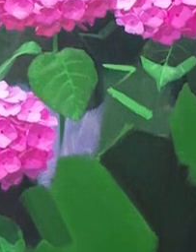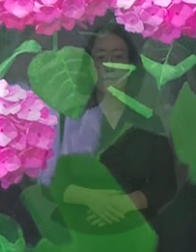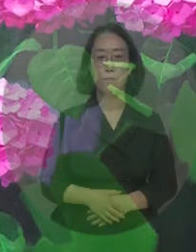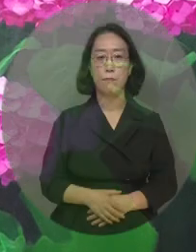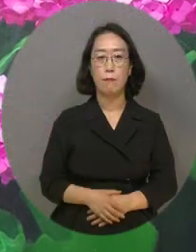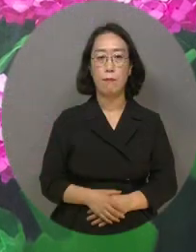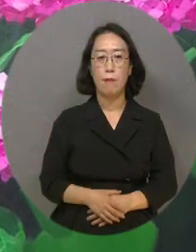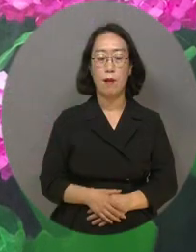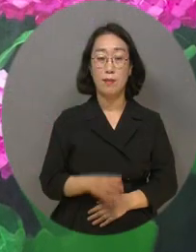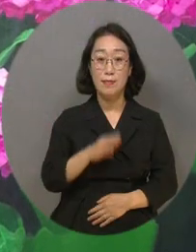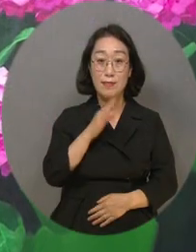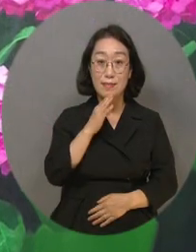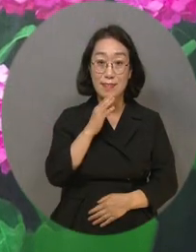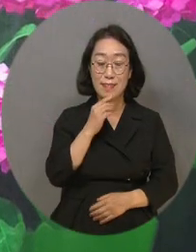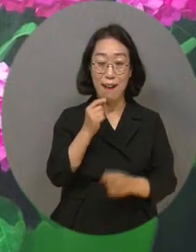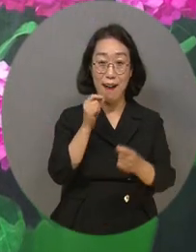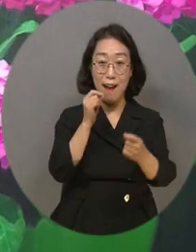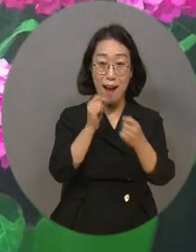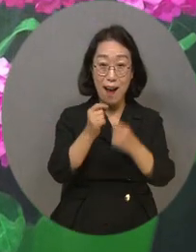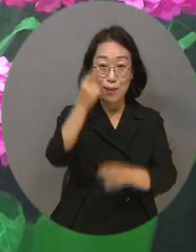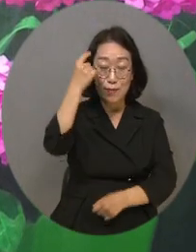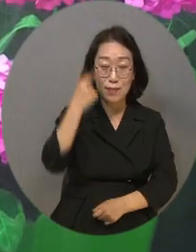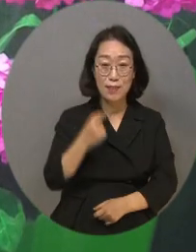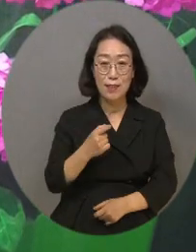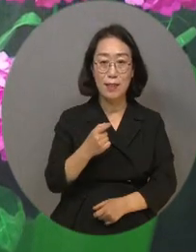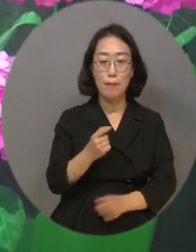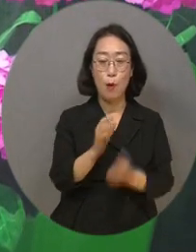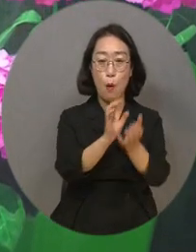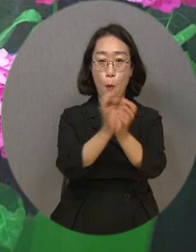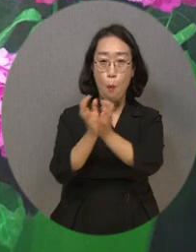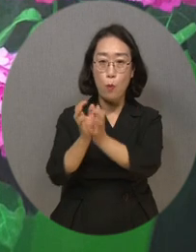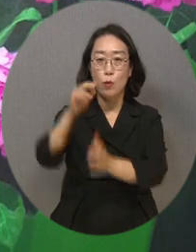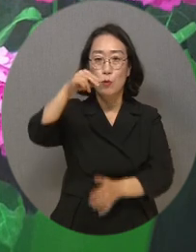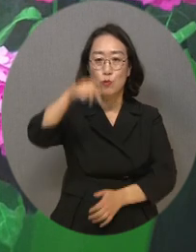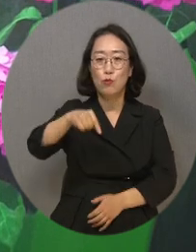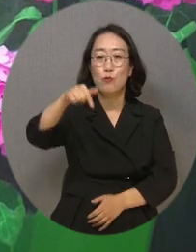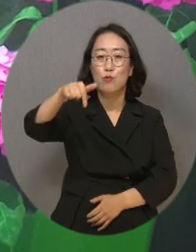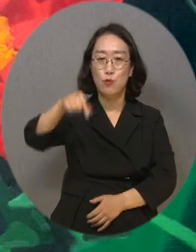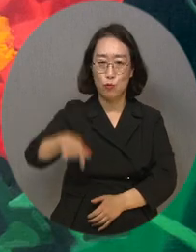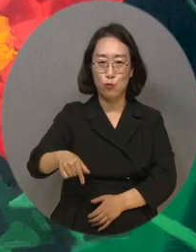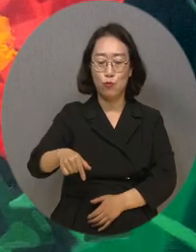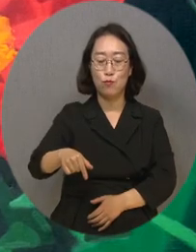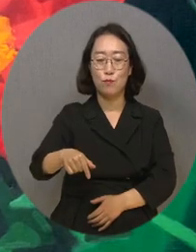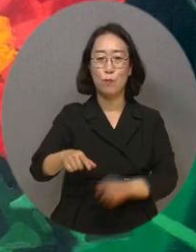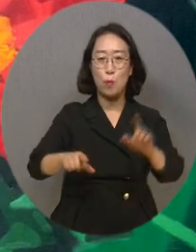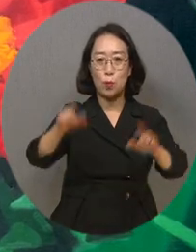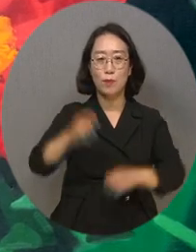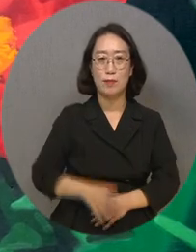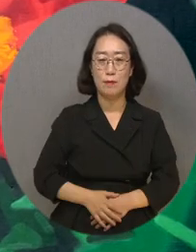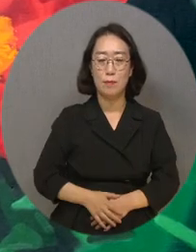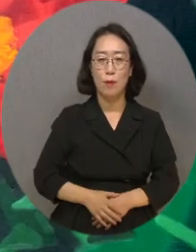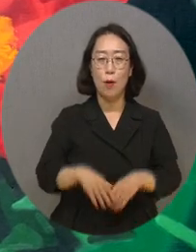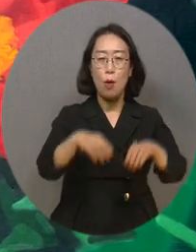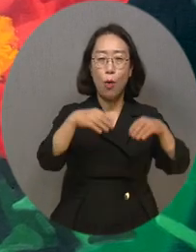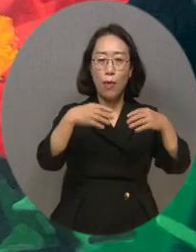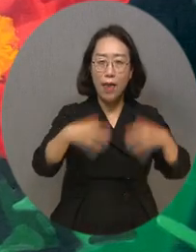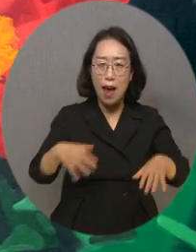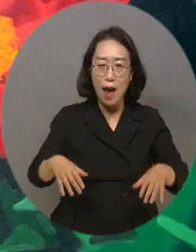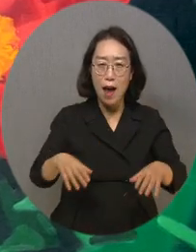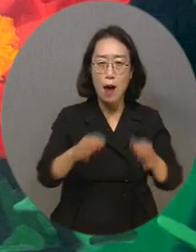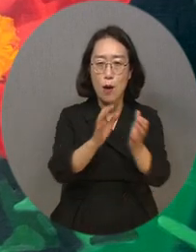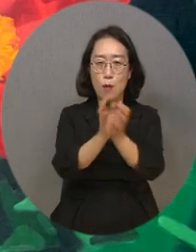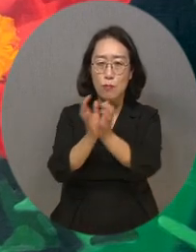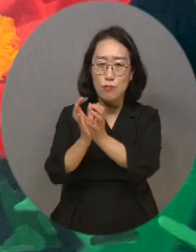손에 잡힐 듯이 풍성하고 탐스럽게 피워낸 수구. 여리고 부들부들한